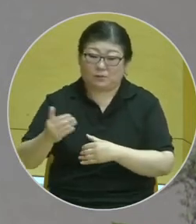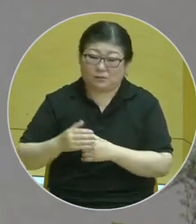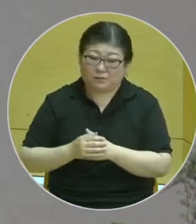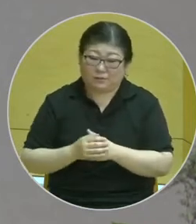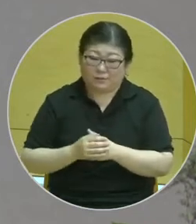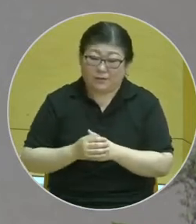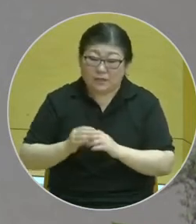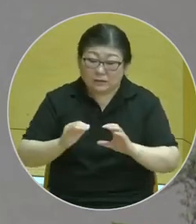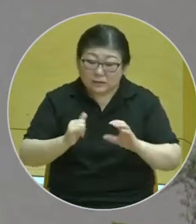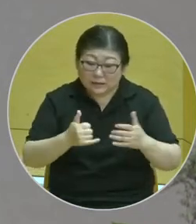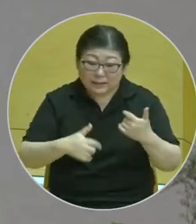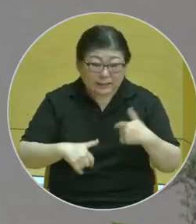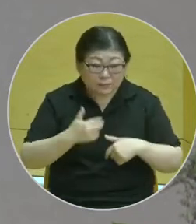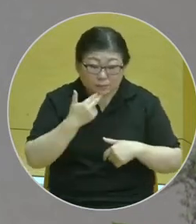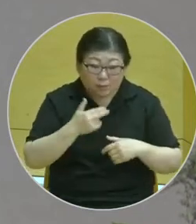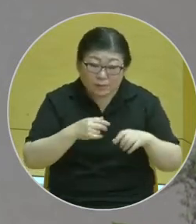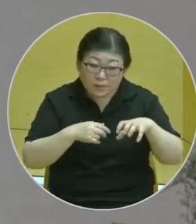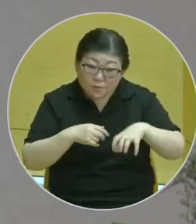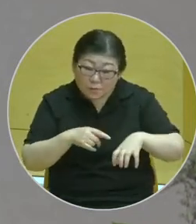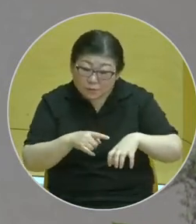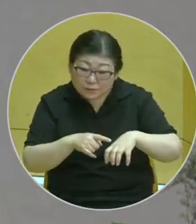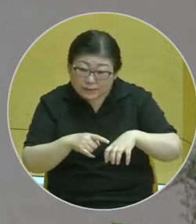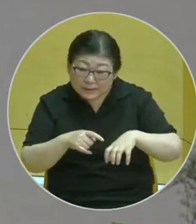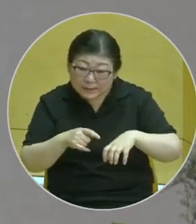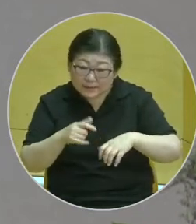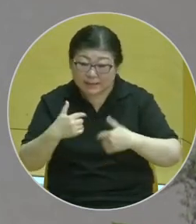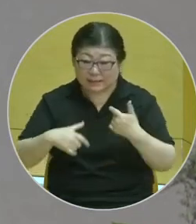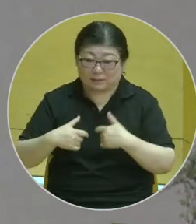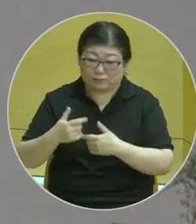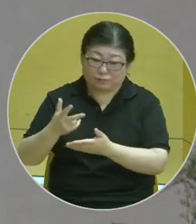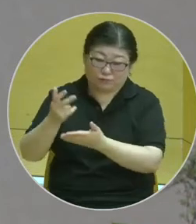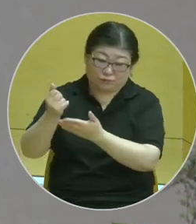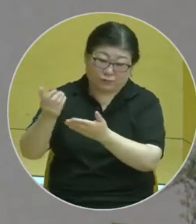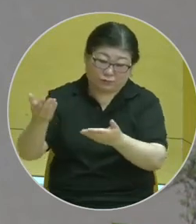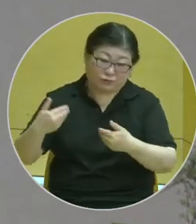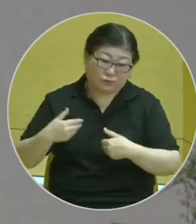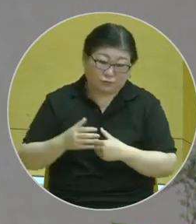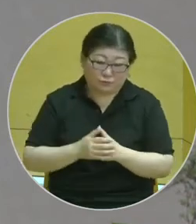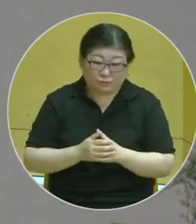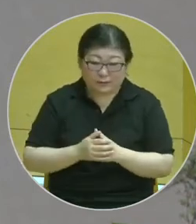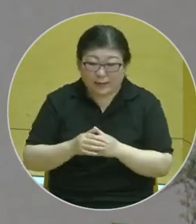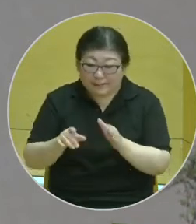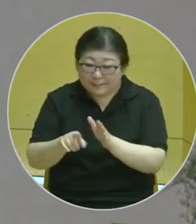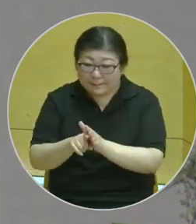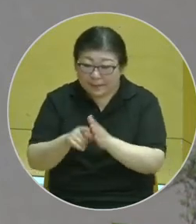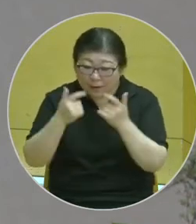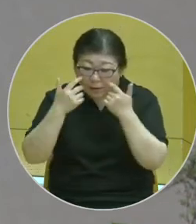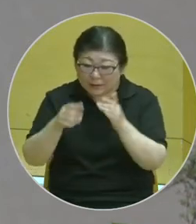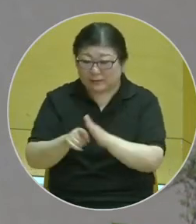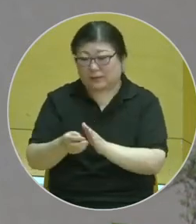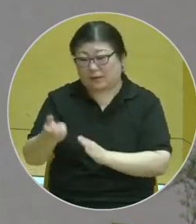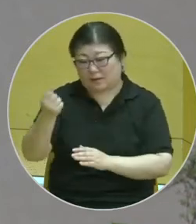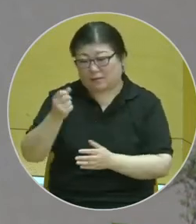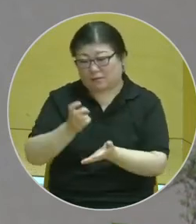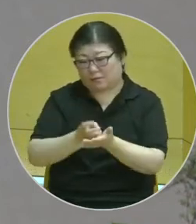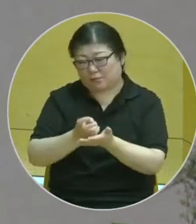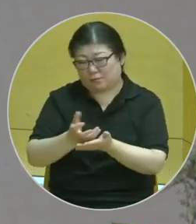그것의 주님께서 내 기쁨 되신 거 나 그 확신과 믿음을 가지고 그 믿는 자의 도리 를 가지고 살아갈 때에